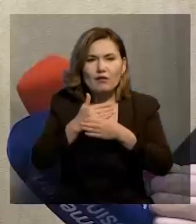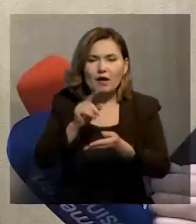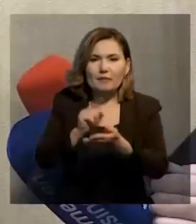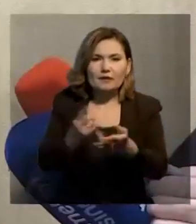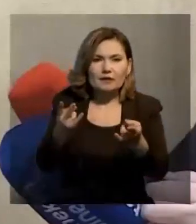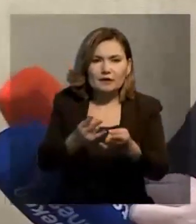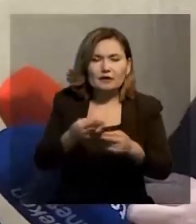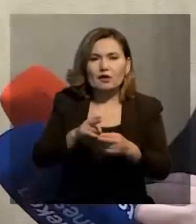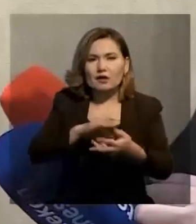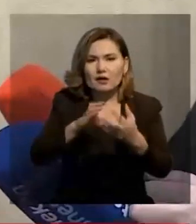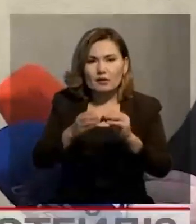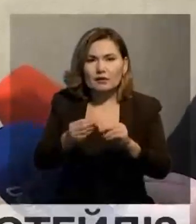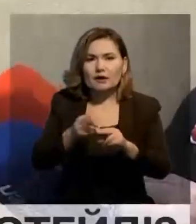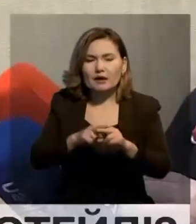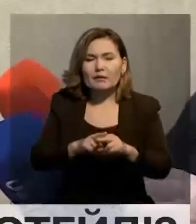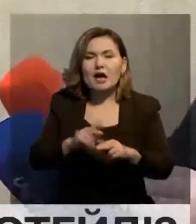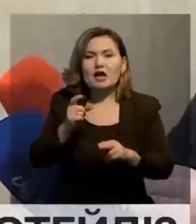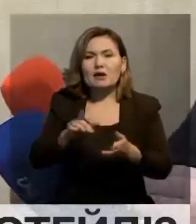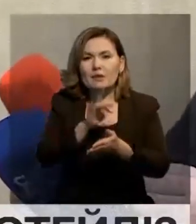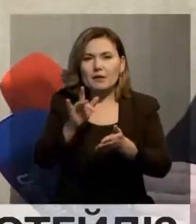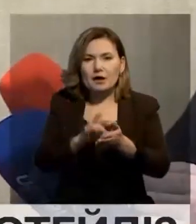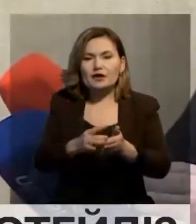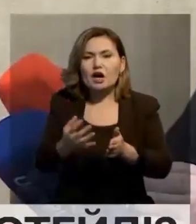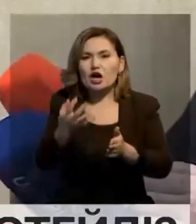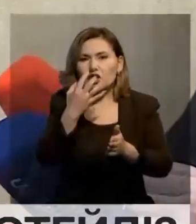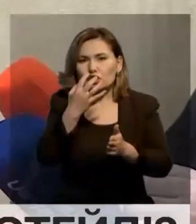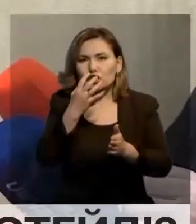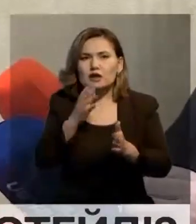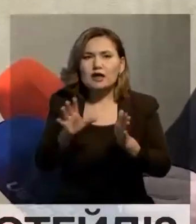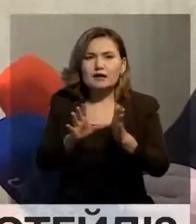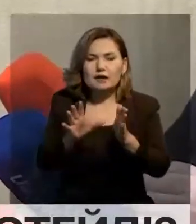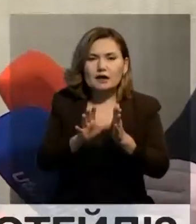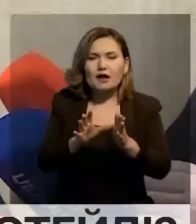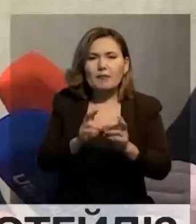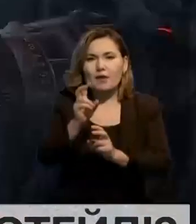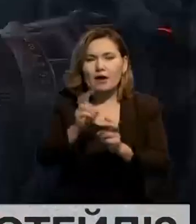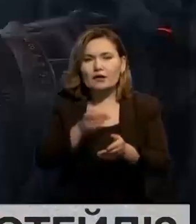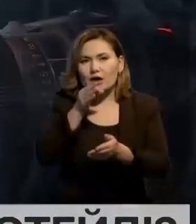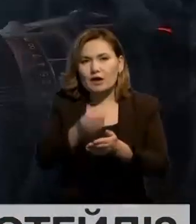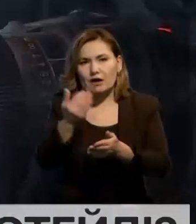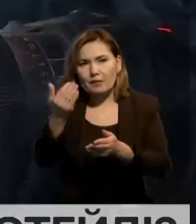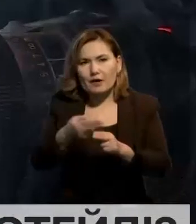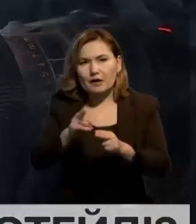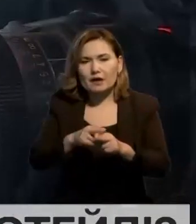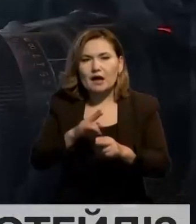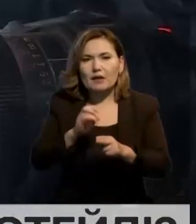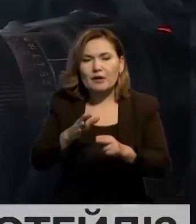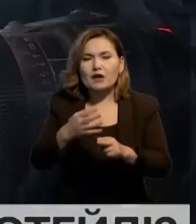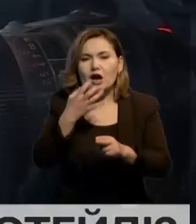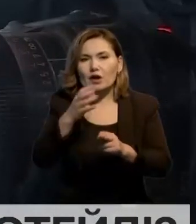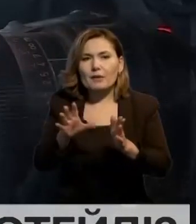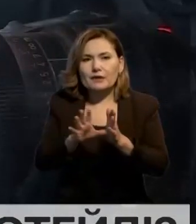депутаты Ерлан Саиров осылай дейді. Ал Екібастұз жылу энергия жауапкершілігі шектеулі серіктестігінің құрылтайшысы Александр Глебанов